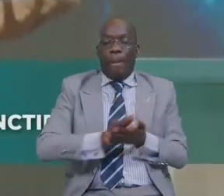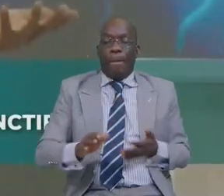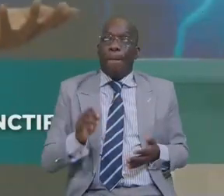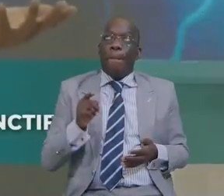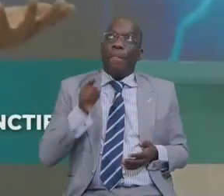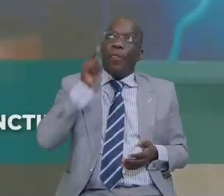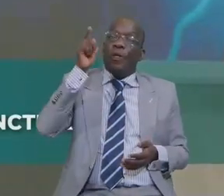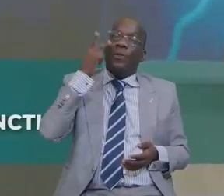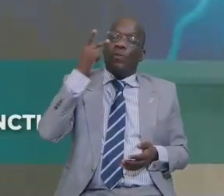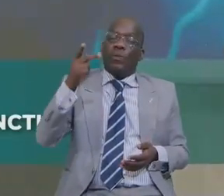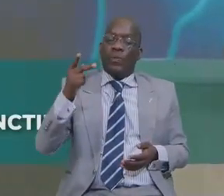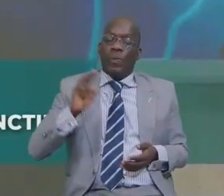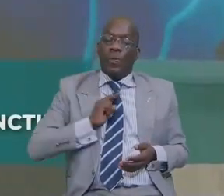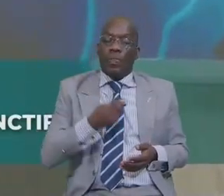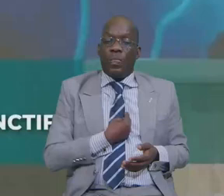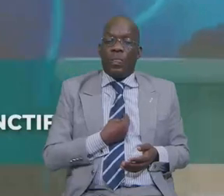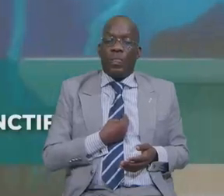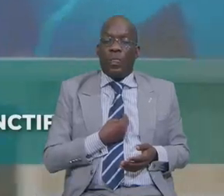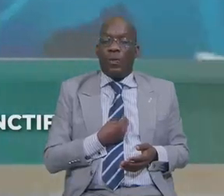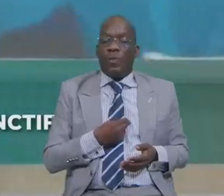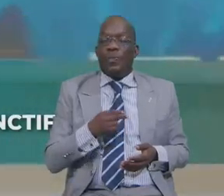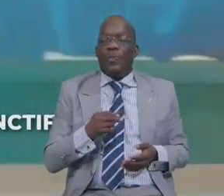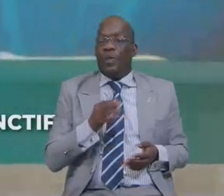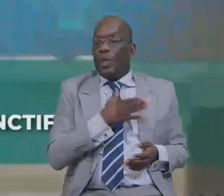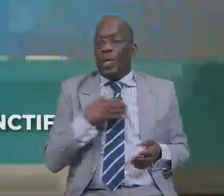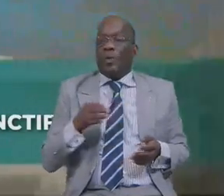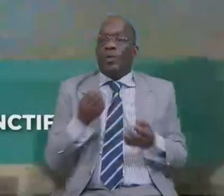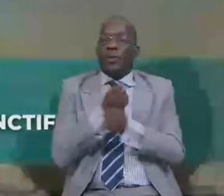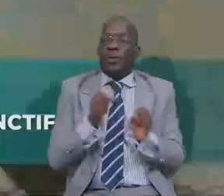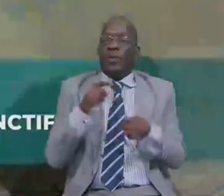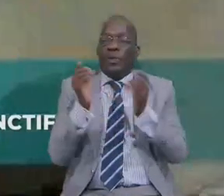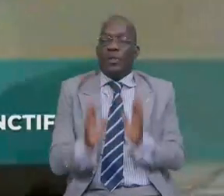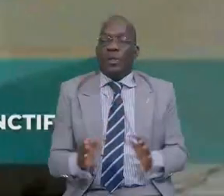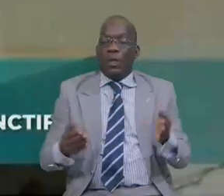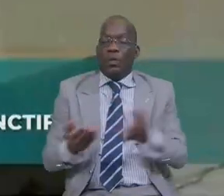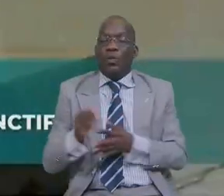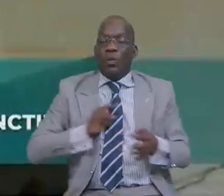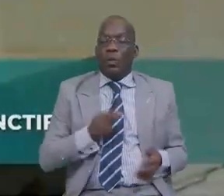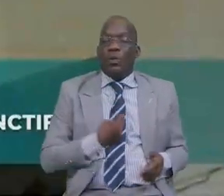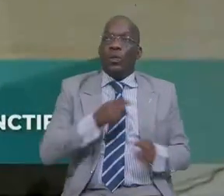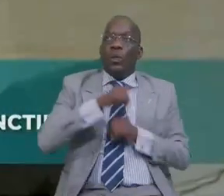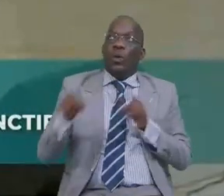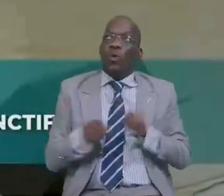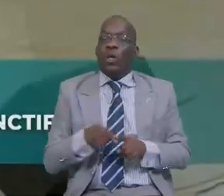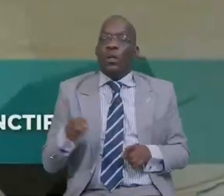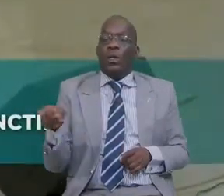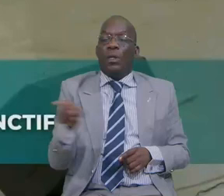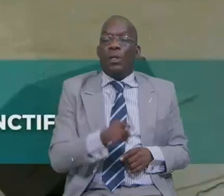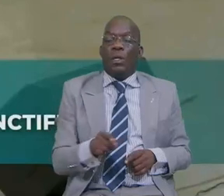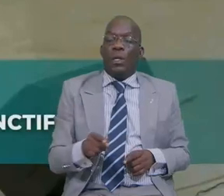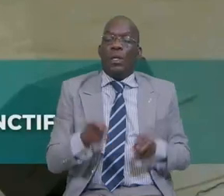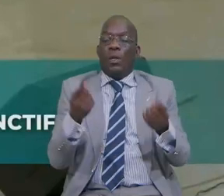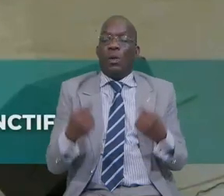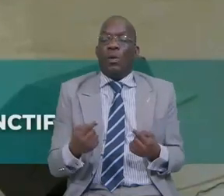nous cherchent. Ils cherchent les pécheurs à travers nous. Et quand ils viennent, ils